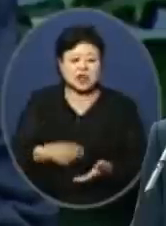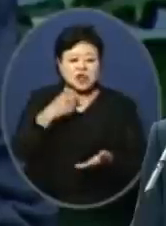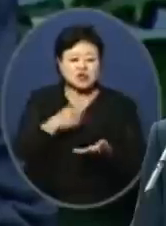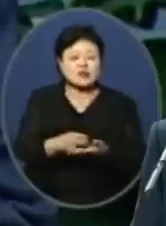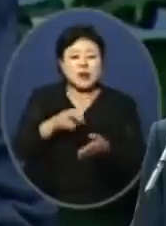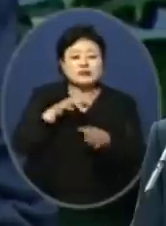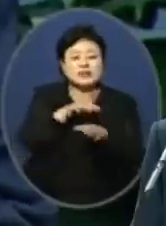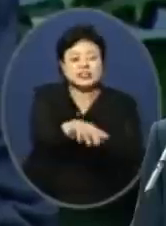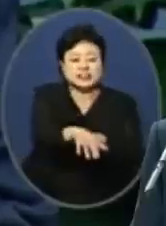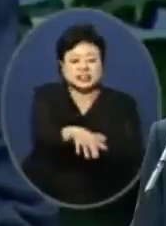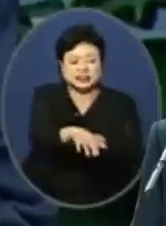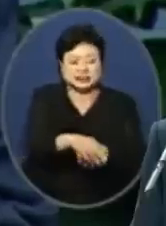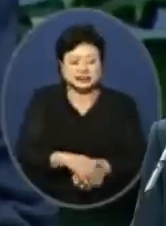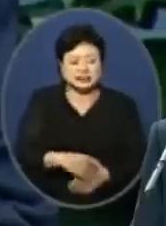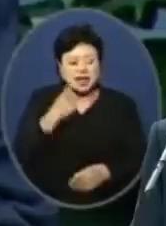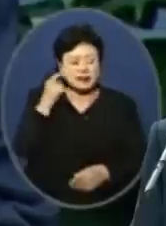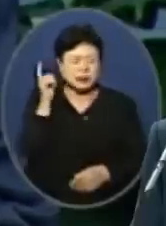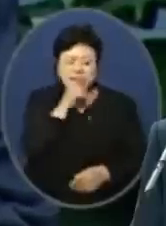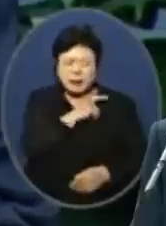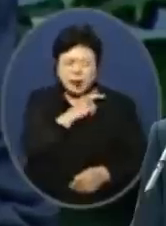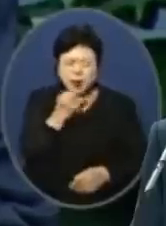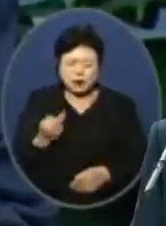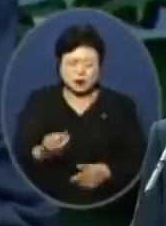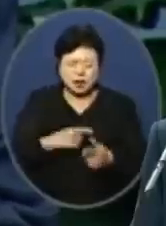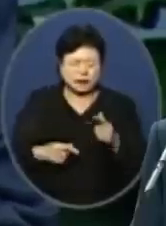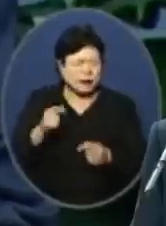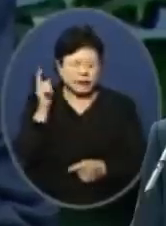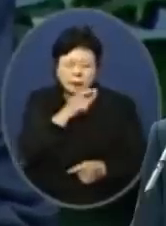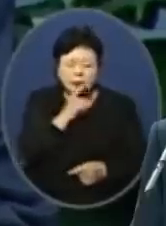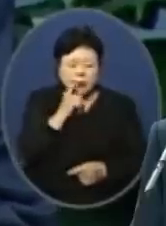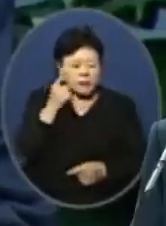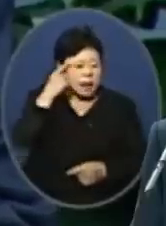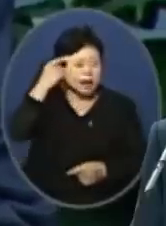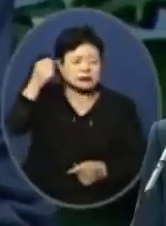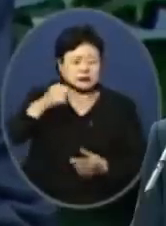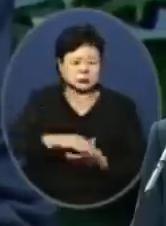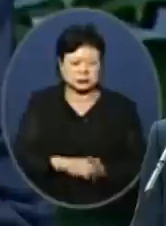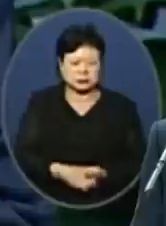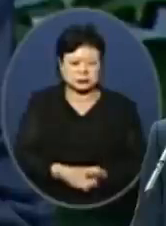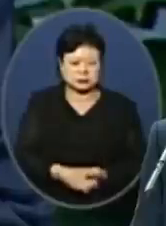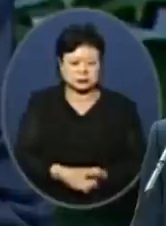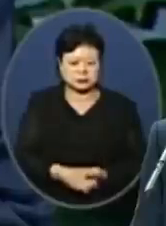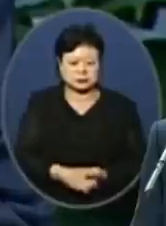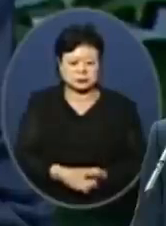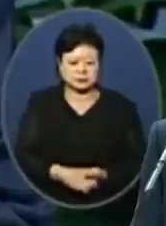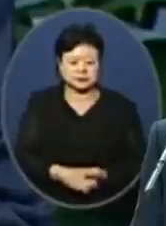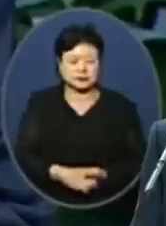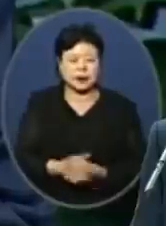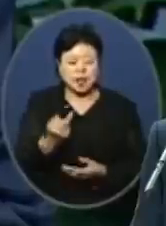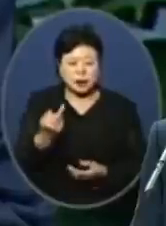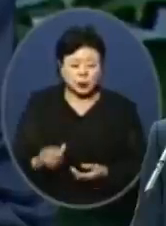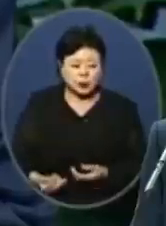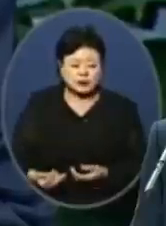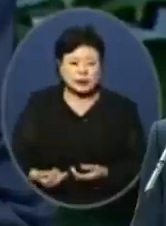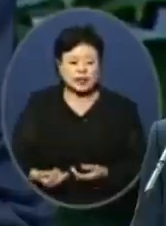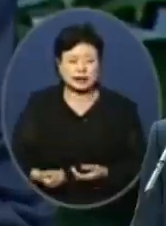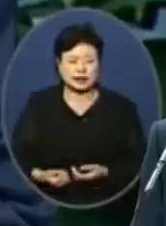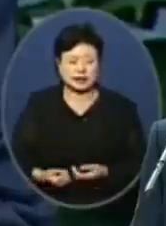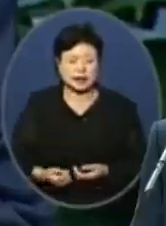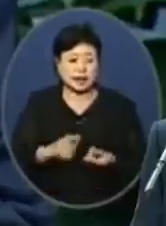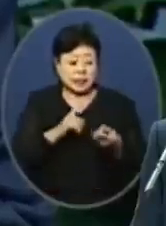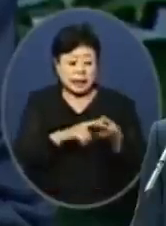아버지도 잘못되었고 동생은 더 잘못되었다고 생각하는 것입니다. 그러므로 동생인 둘째에게 사정이